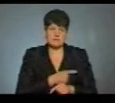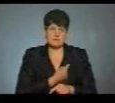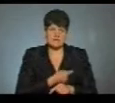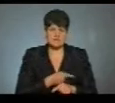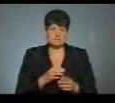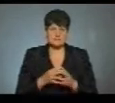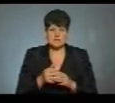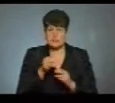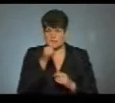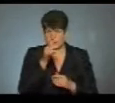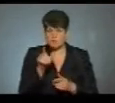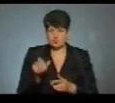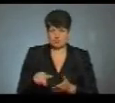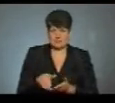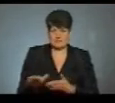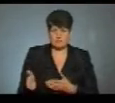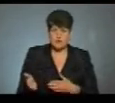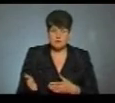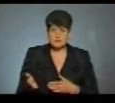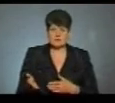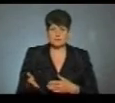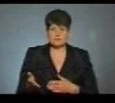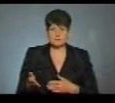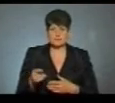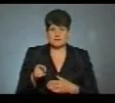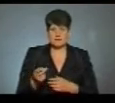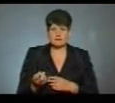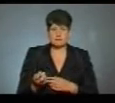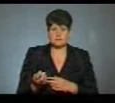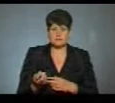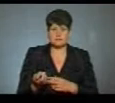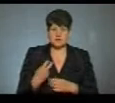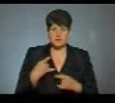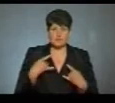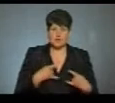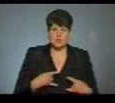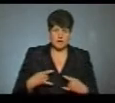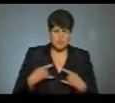ж не можу людині відмовити, бо тому що він пройшов і флюорографію, і